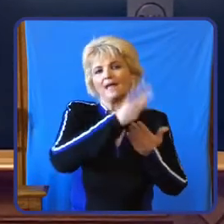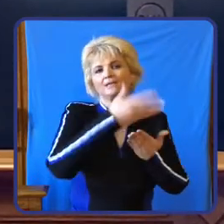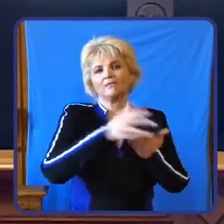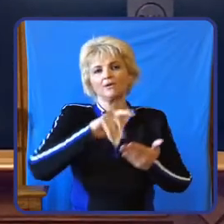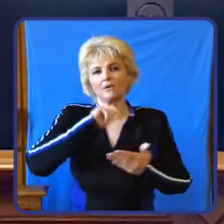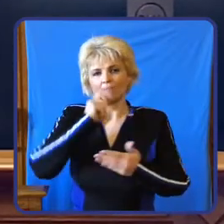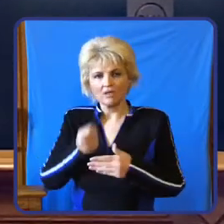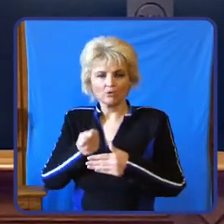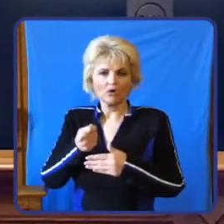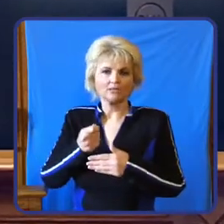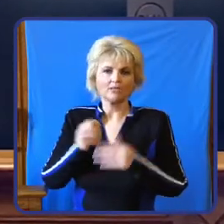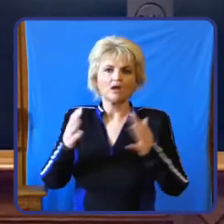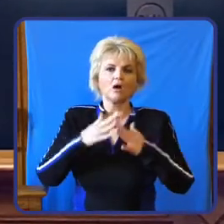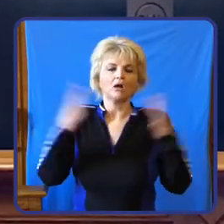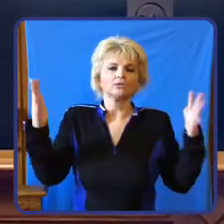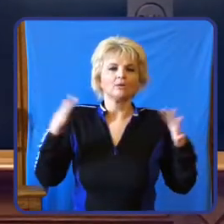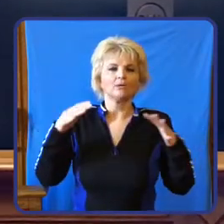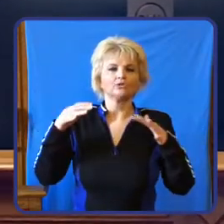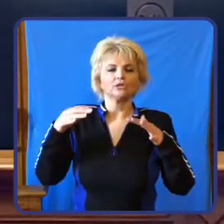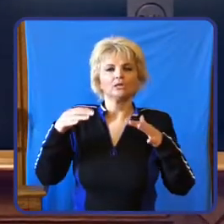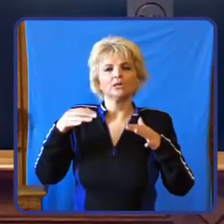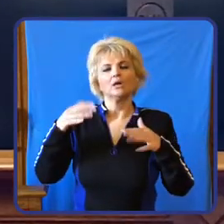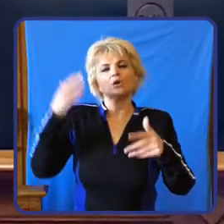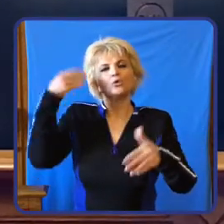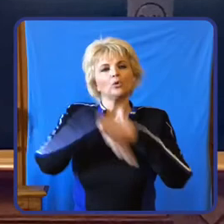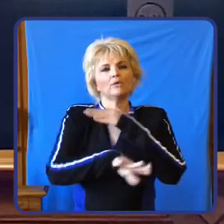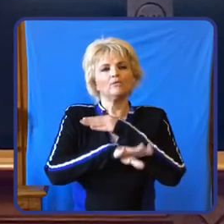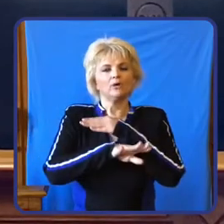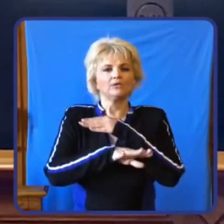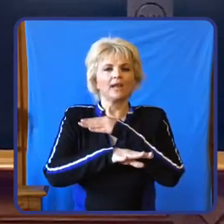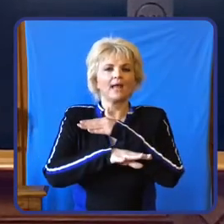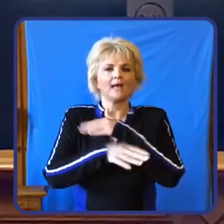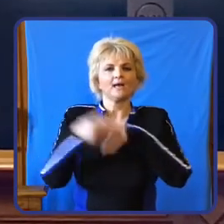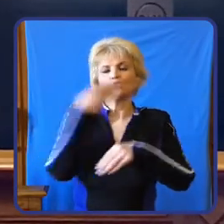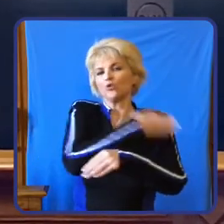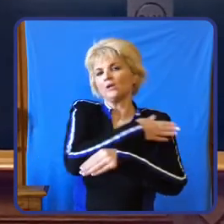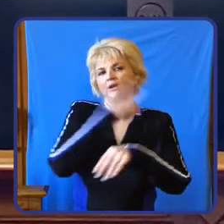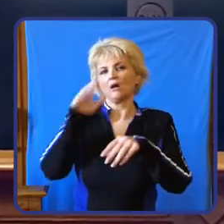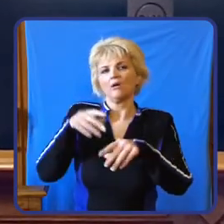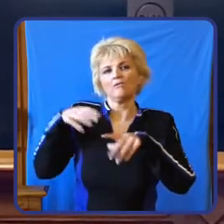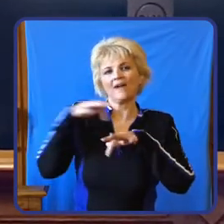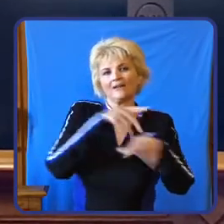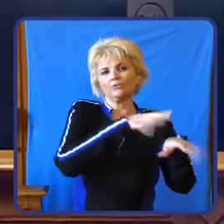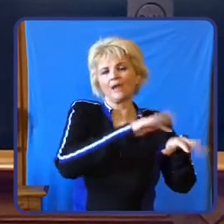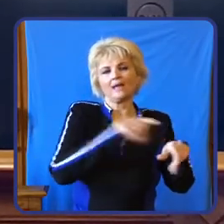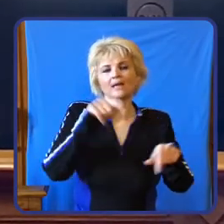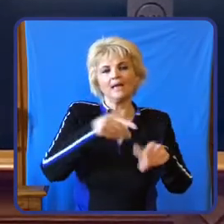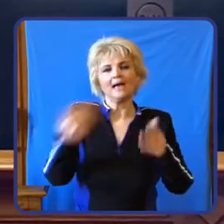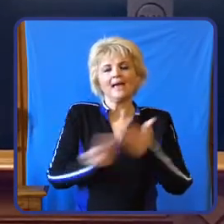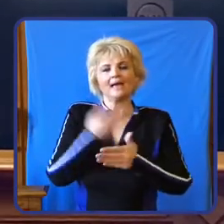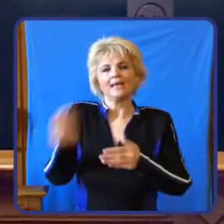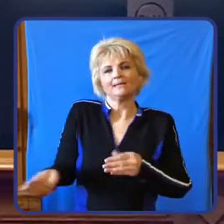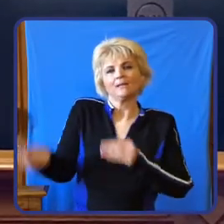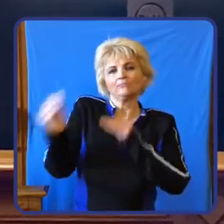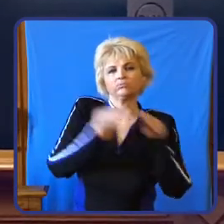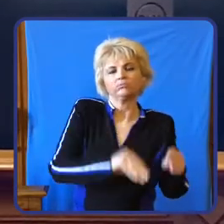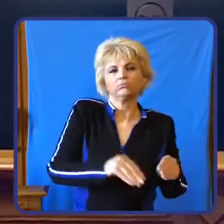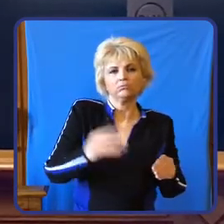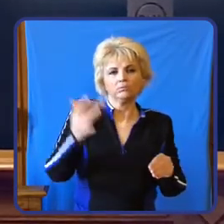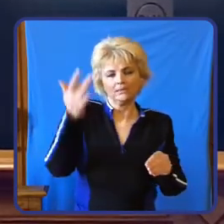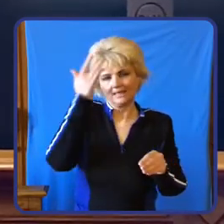innen a magyarokat, óriási kivándorlással a magyar fiatalok mennek nyugatra, és betelepít indonézeket, meg indiaiakat, meg